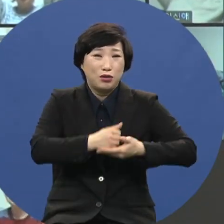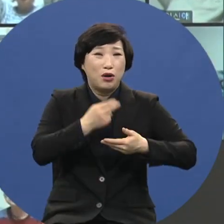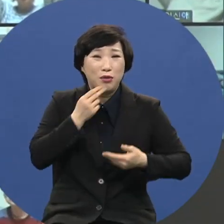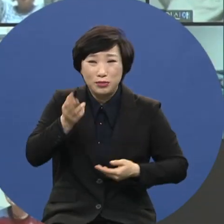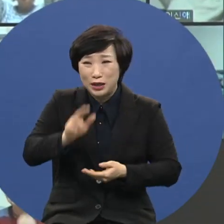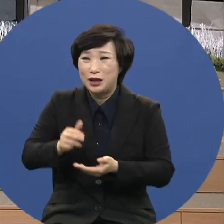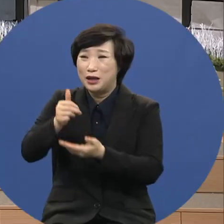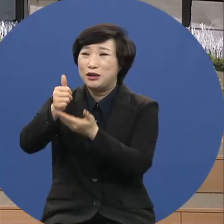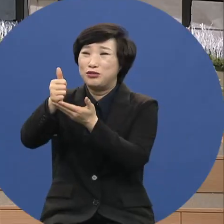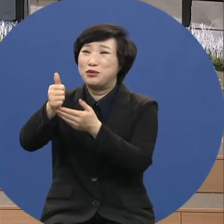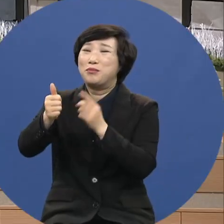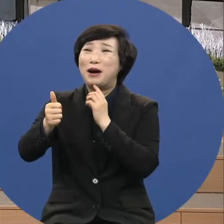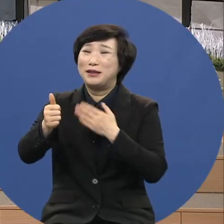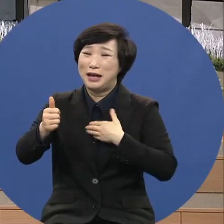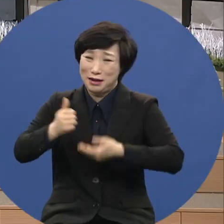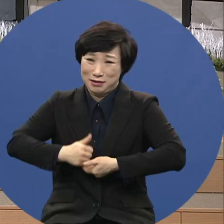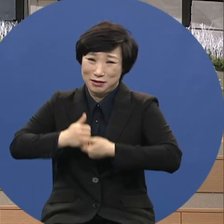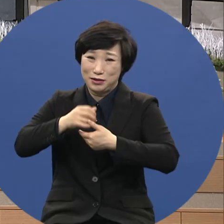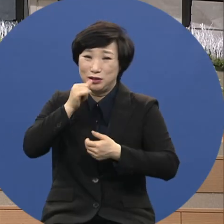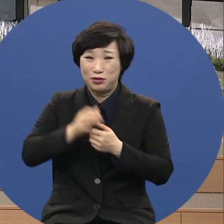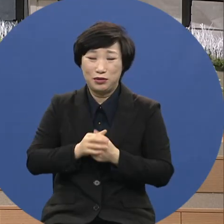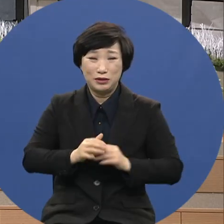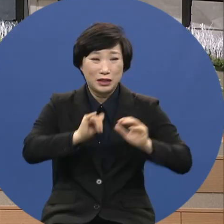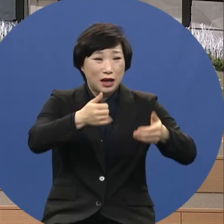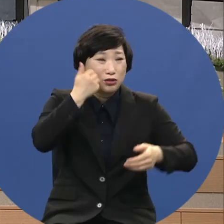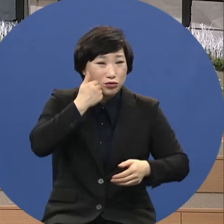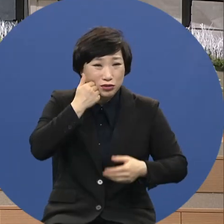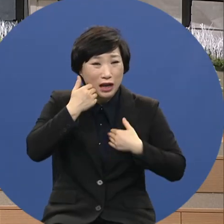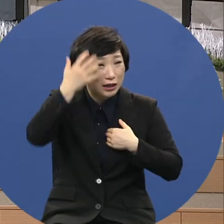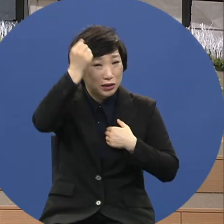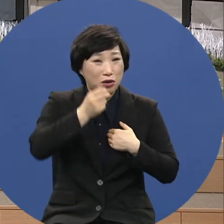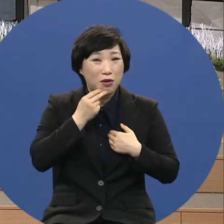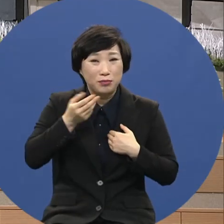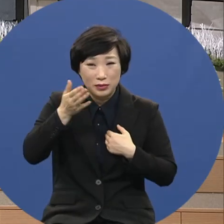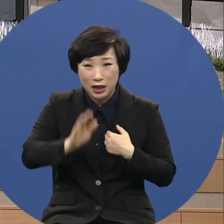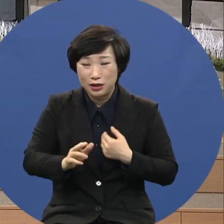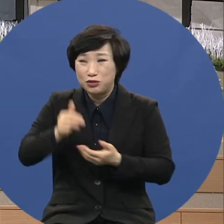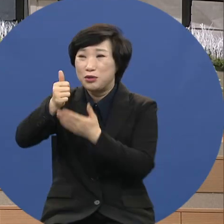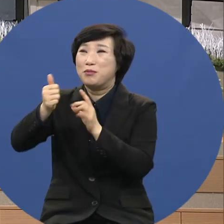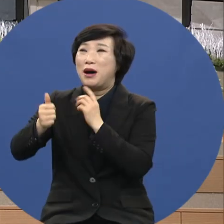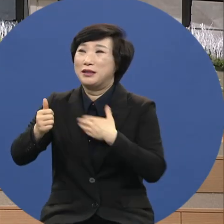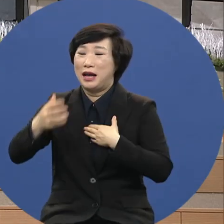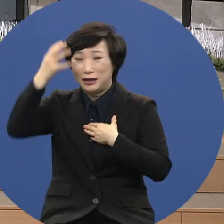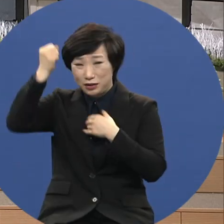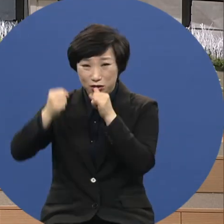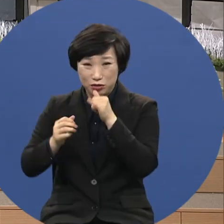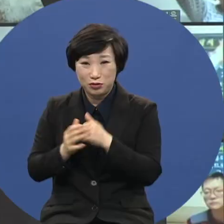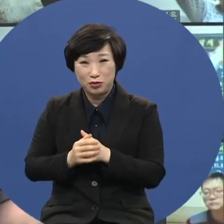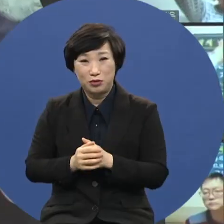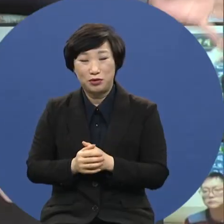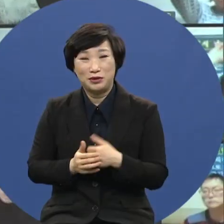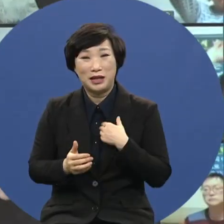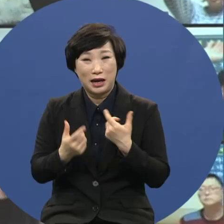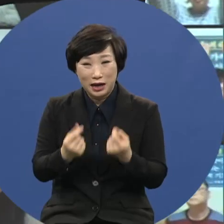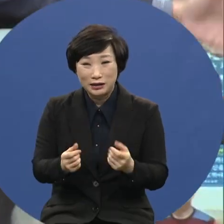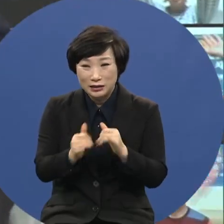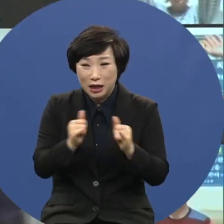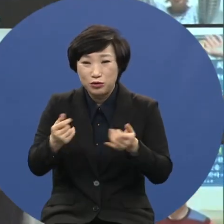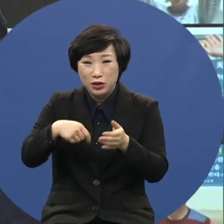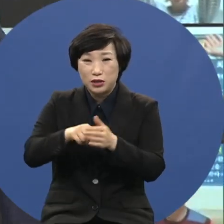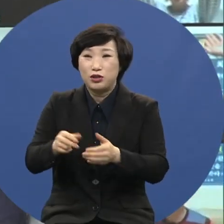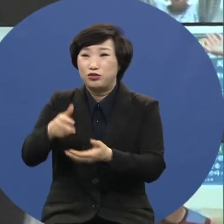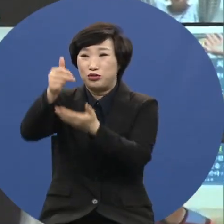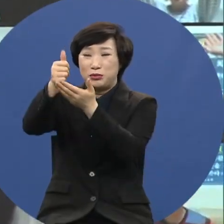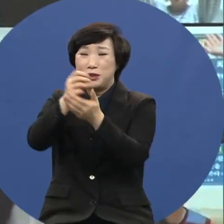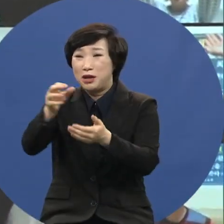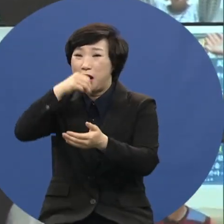알아주시고, 세상에 나 같은 거 기억하는 사람 없는데 주님만 나를 기억하시고, 나 같은 거 위해서